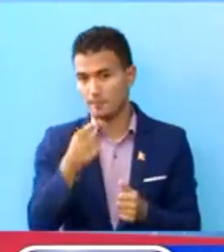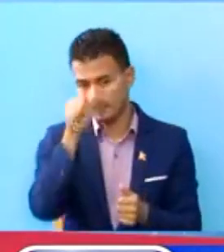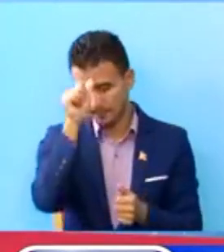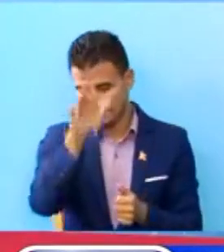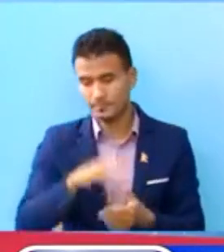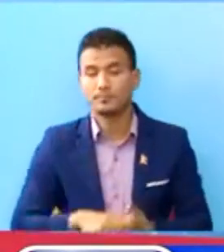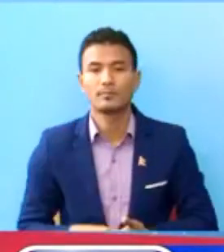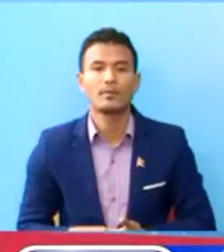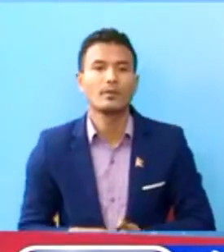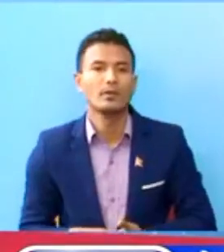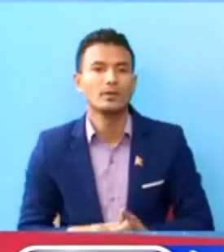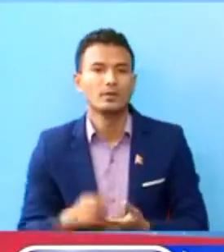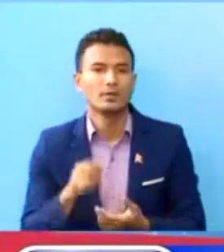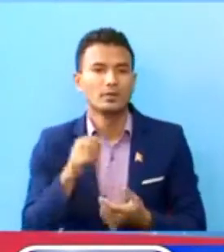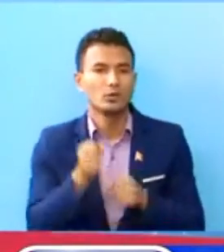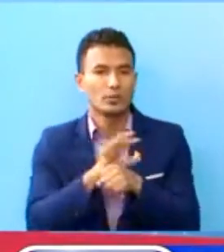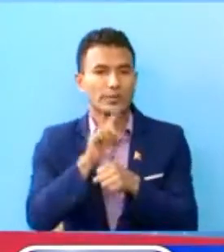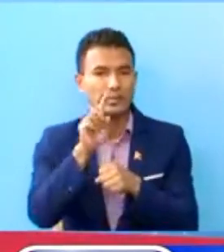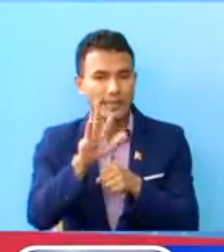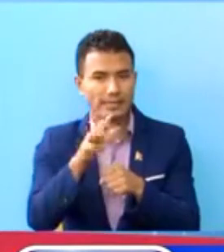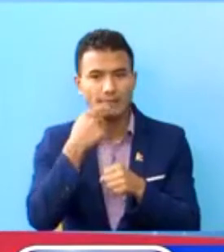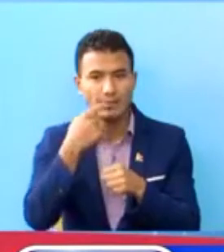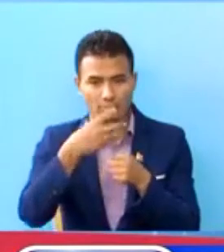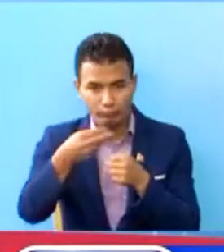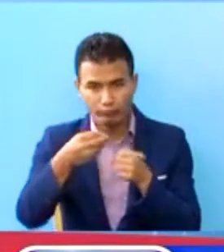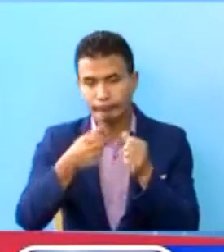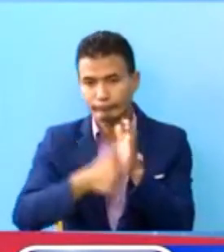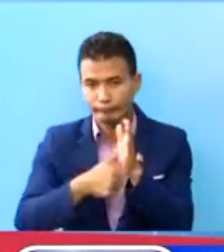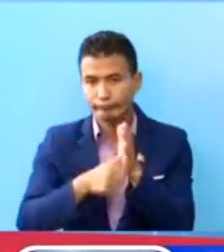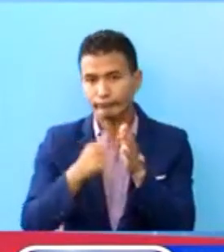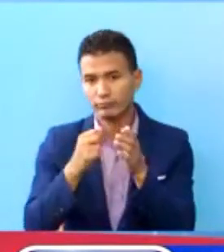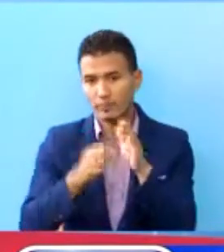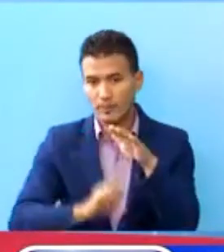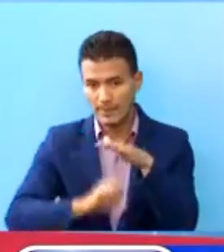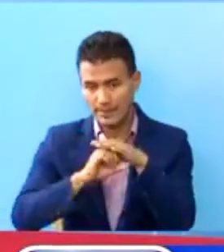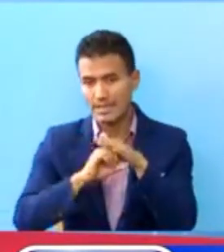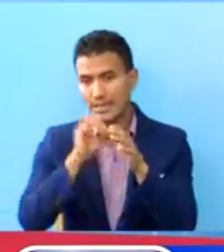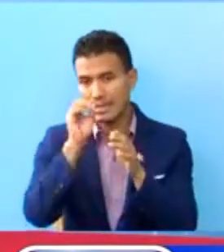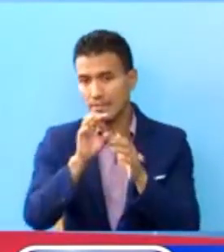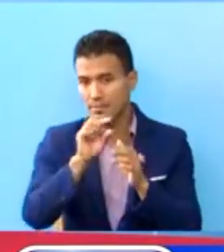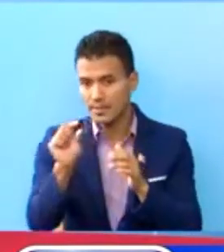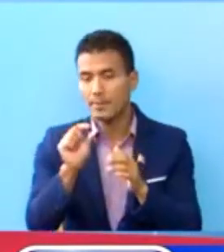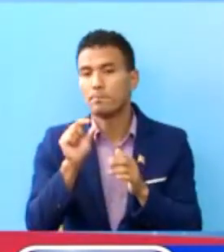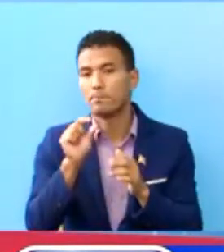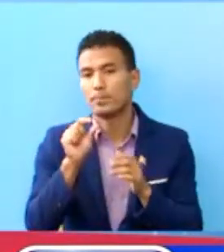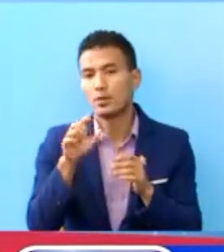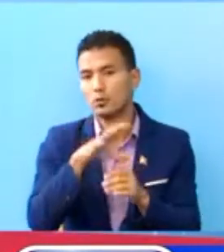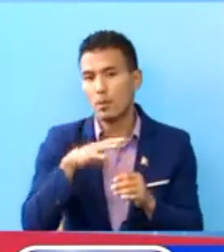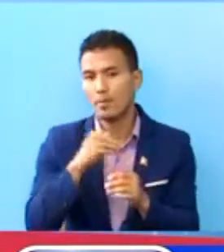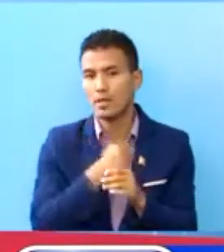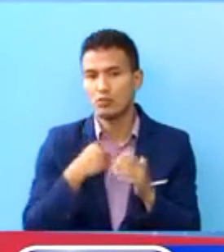सुनाउन चाहन्छु। विषय COVID-19 को स्वाब परीक्षण प्राथमिकता दिने सम्बन्धमा